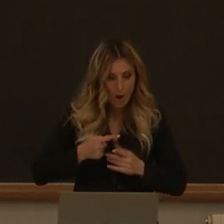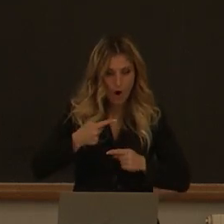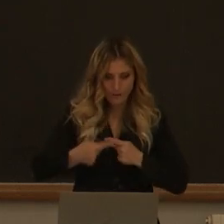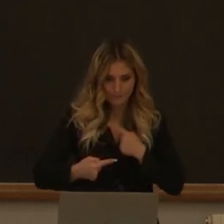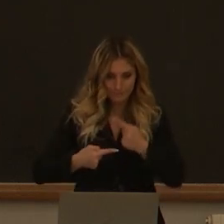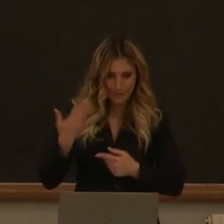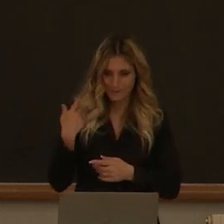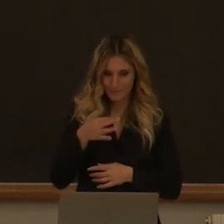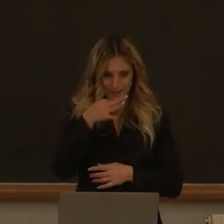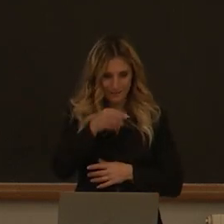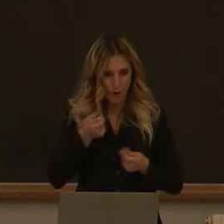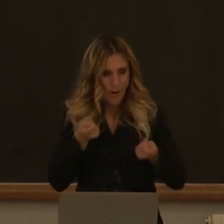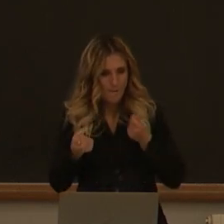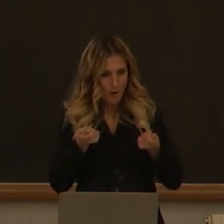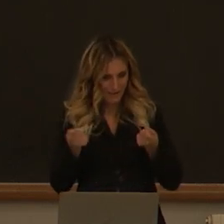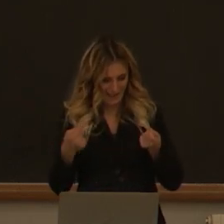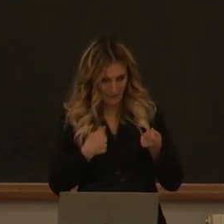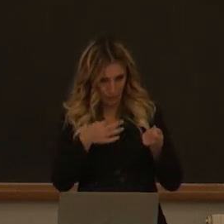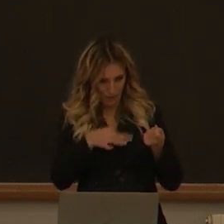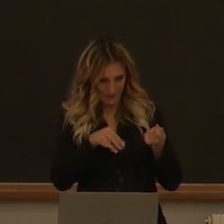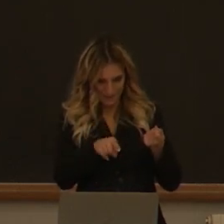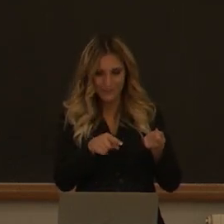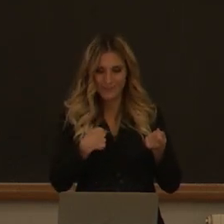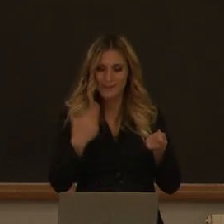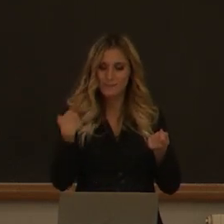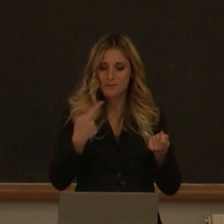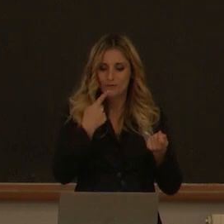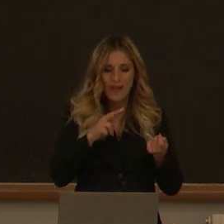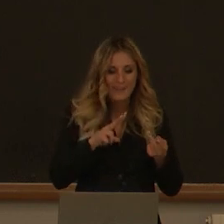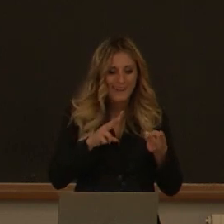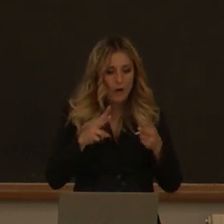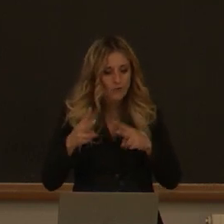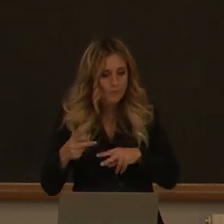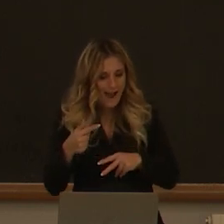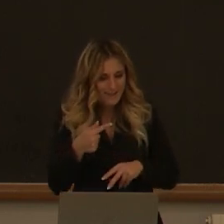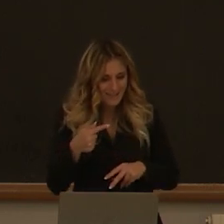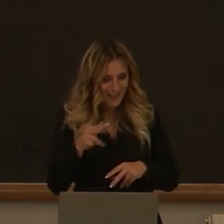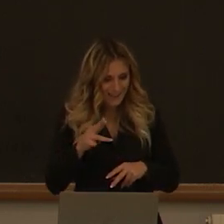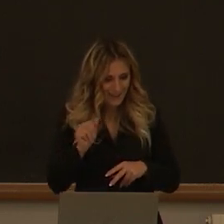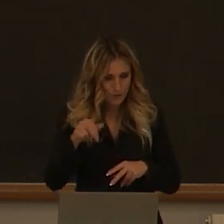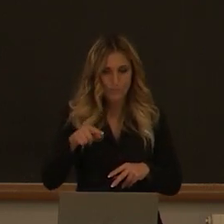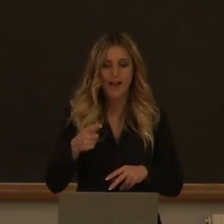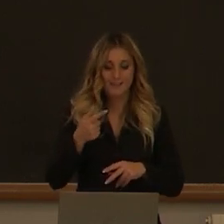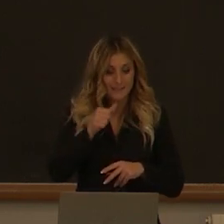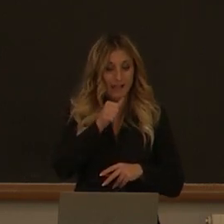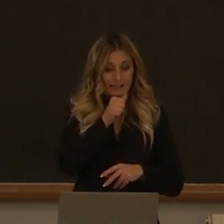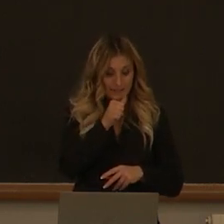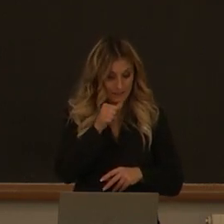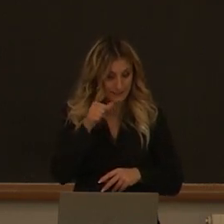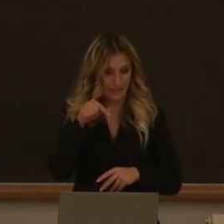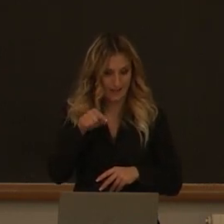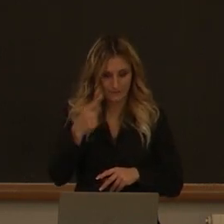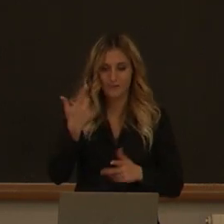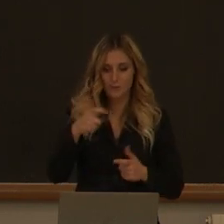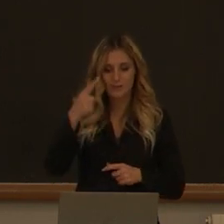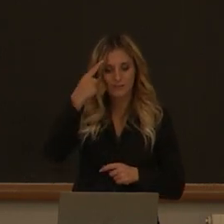moderatore accennava, una sorta, prima mi ricordo che il moderatore ha accennato alla transumanza, no? Quindi una transumanza 4.0, cioè l'idea